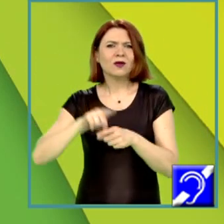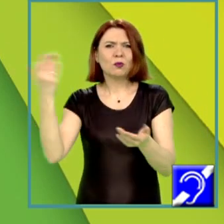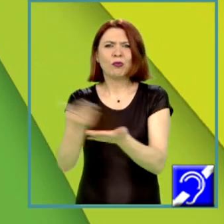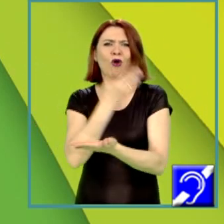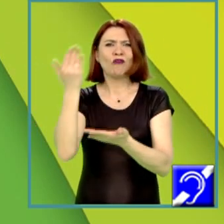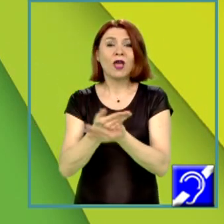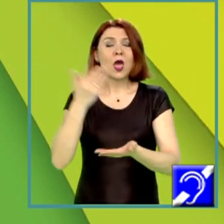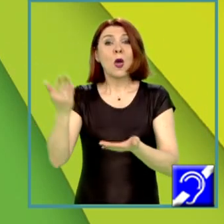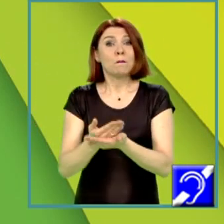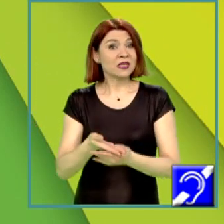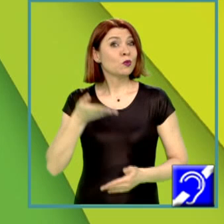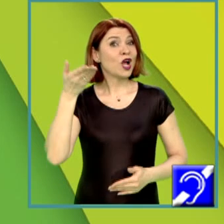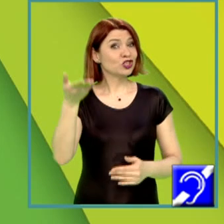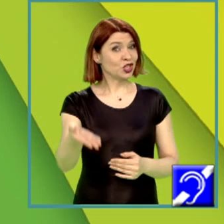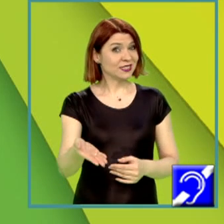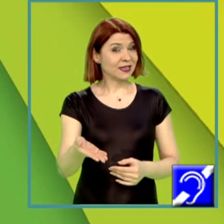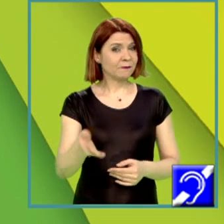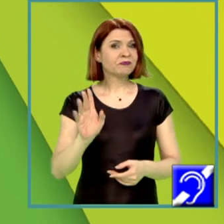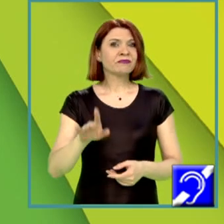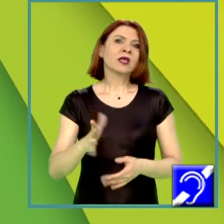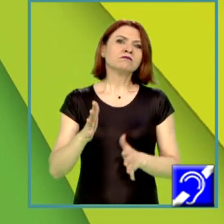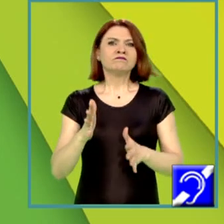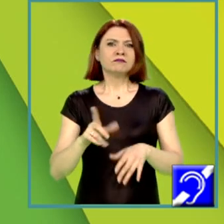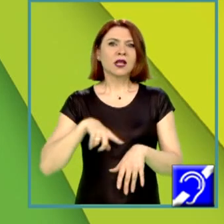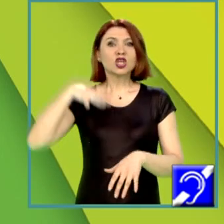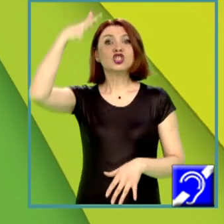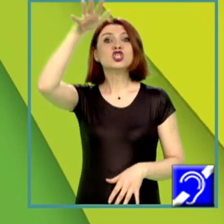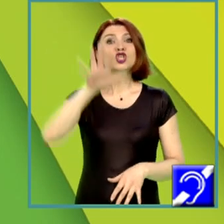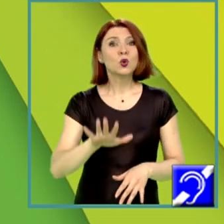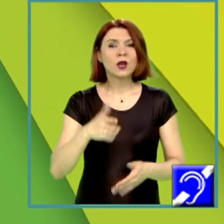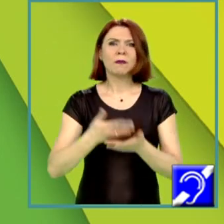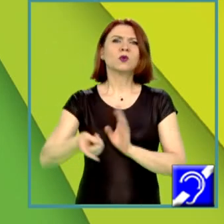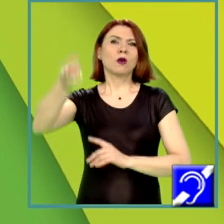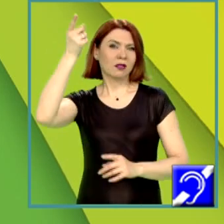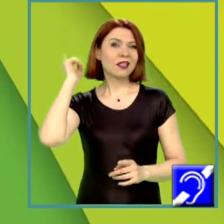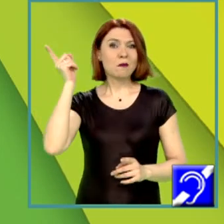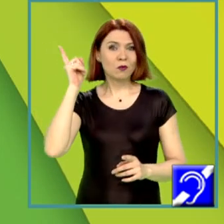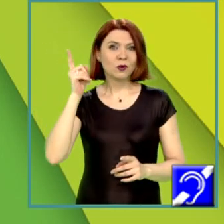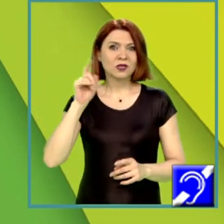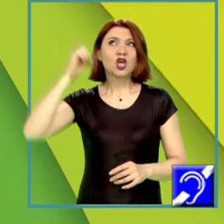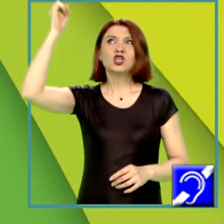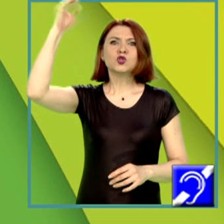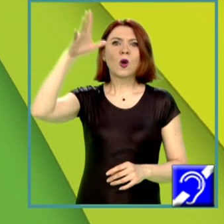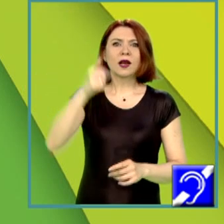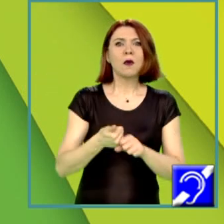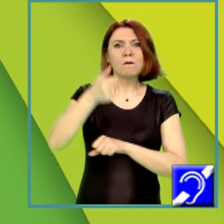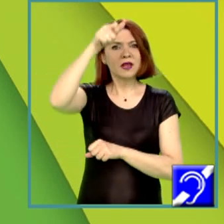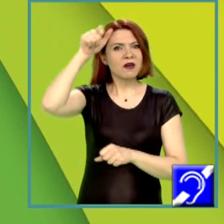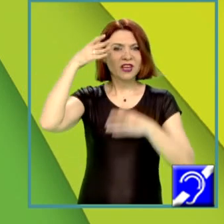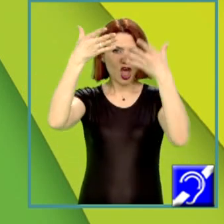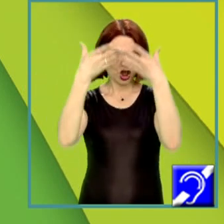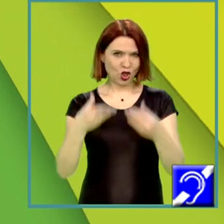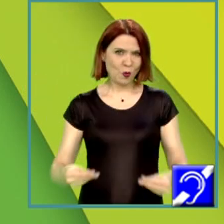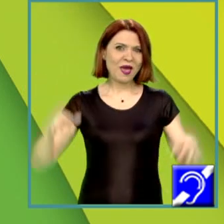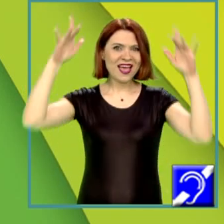basm basm la acesta ține acum 5 luni căci pe atunci nu mai soarele primaverii topea zăpadă